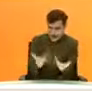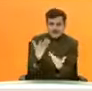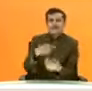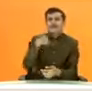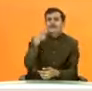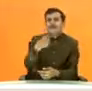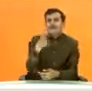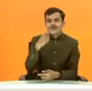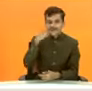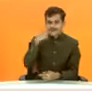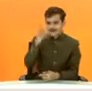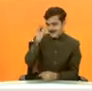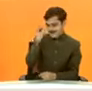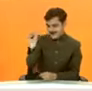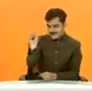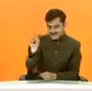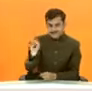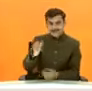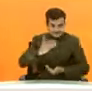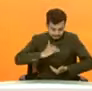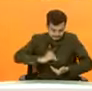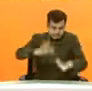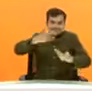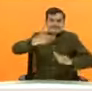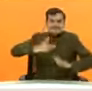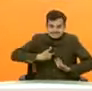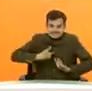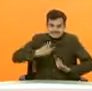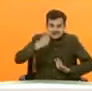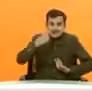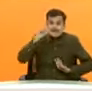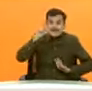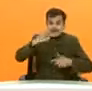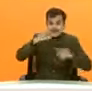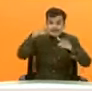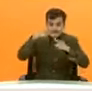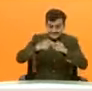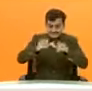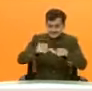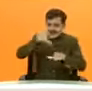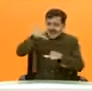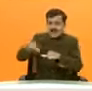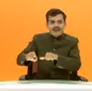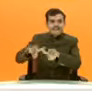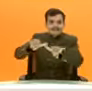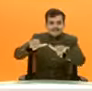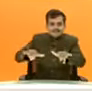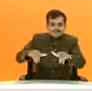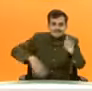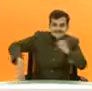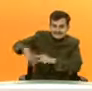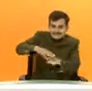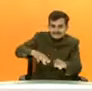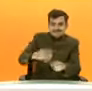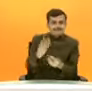नाम है जिसने हमें जन्म दिया, और ये उस धरती मां के लिए भी है जो